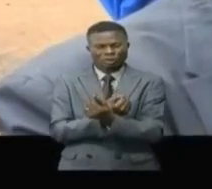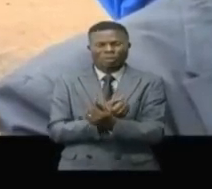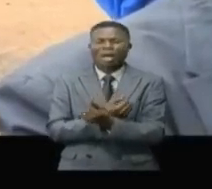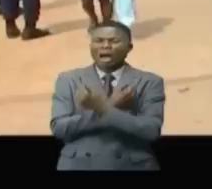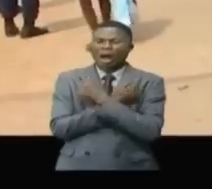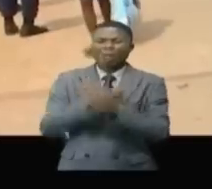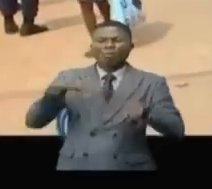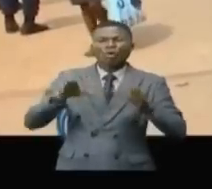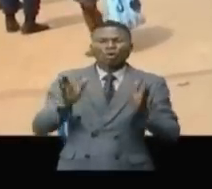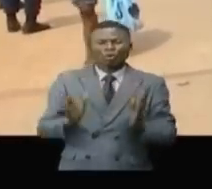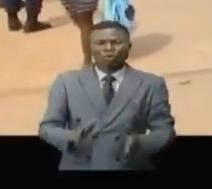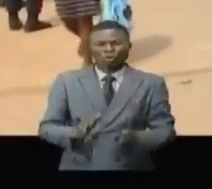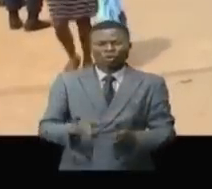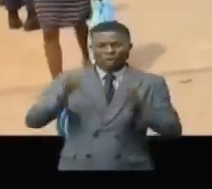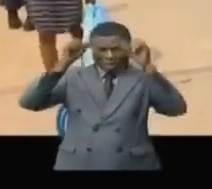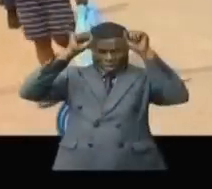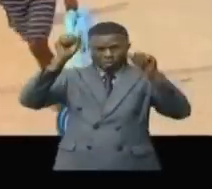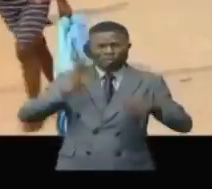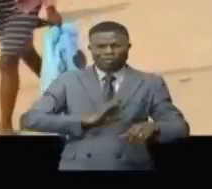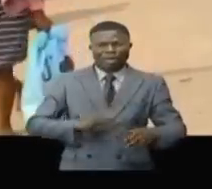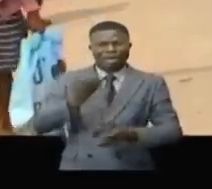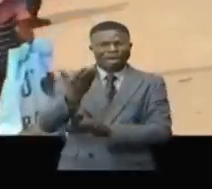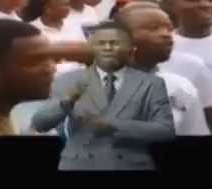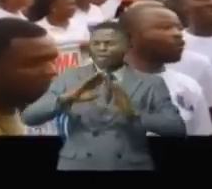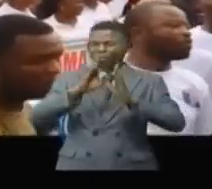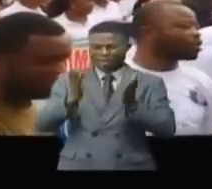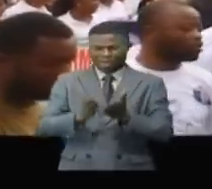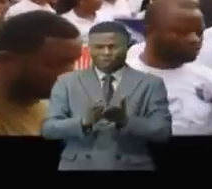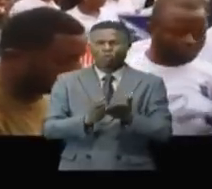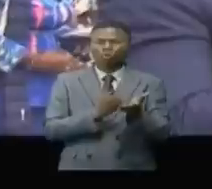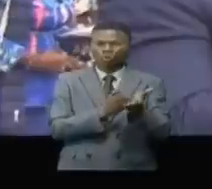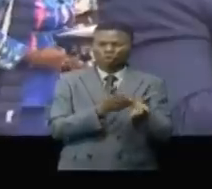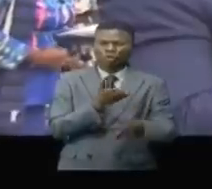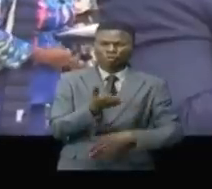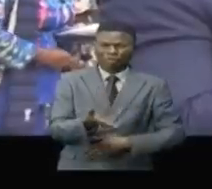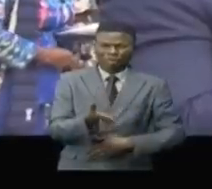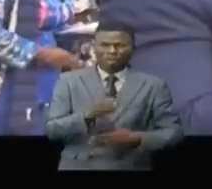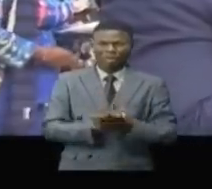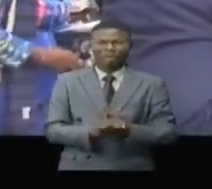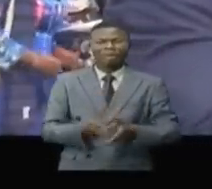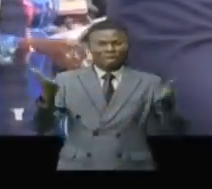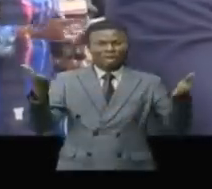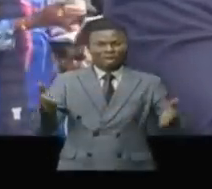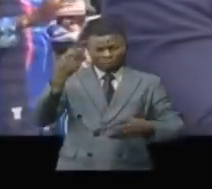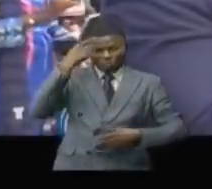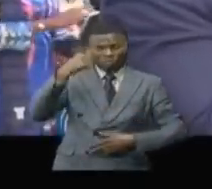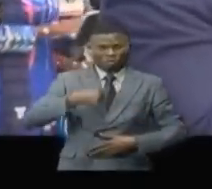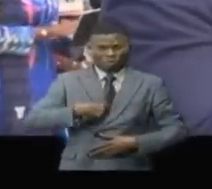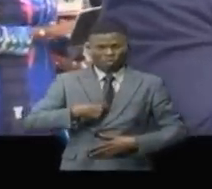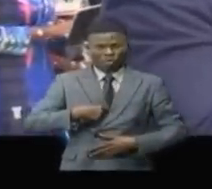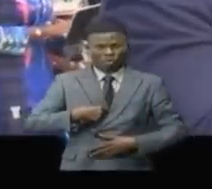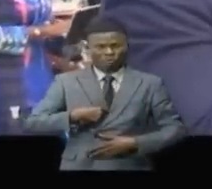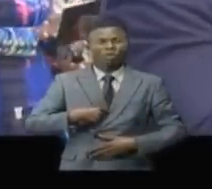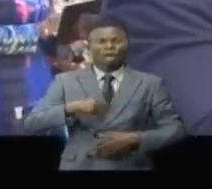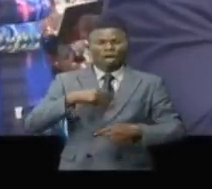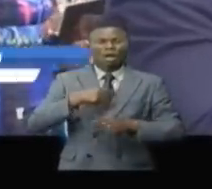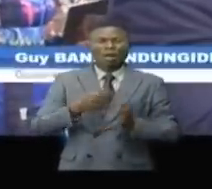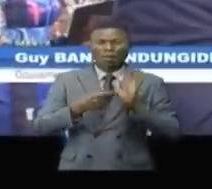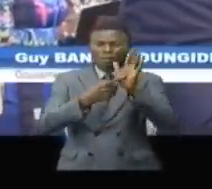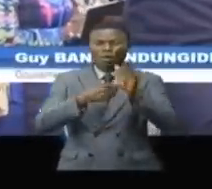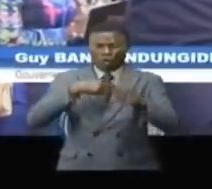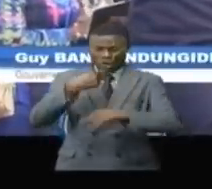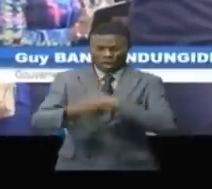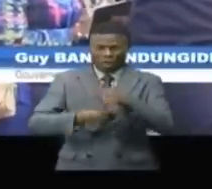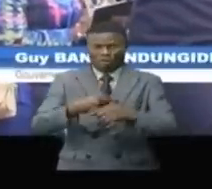congolais tel que prôné par le chef de l'État, Félix-Antoine Tshisekedi Tshilombo. Ma présence ici est le début du lancement